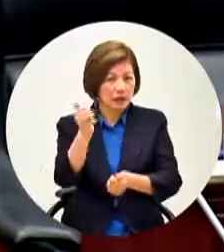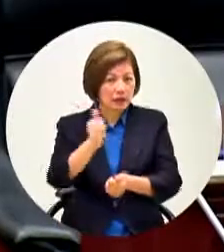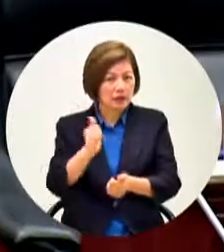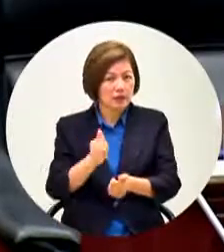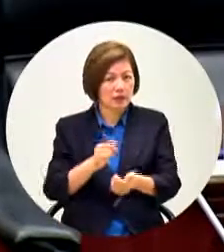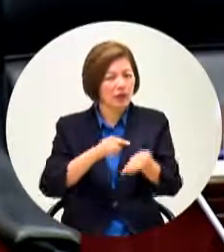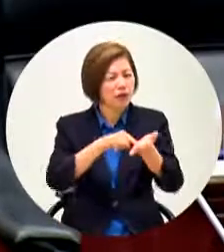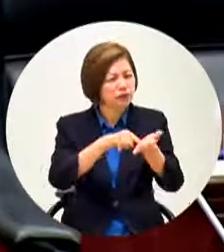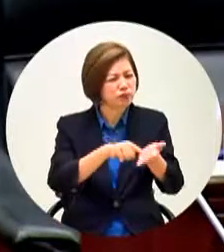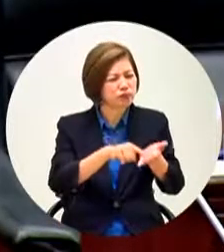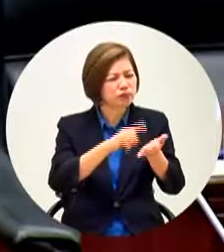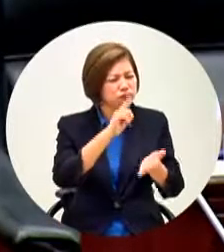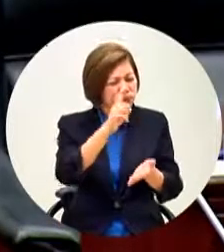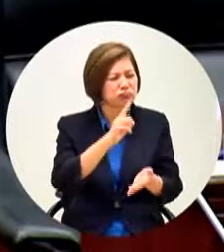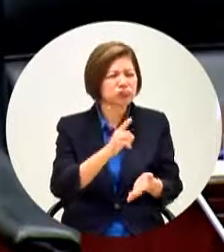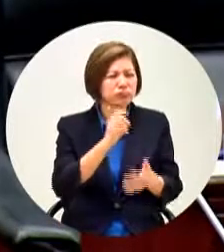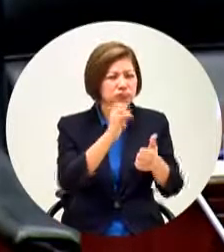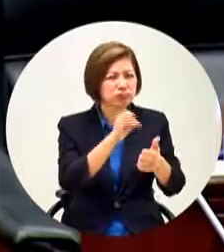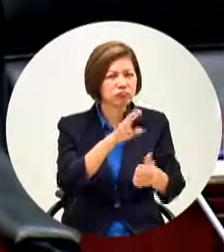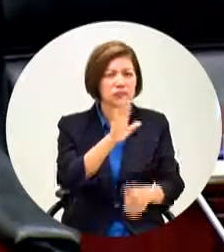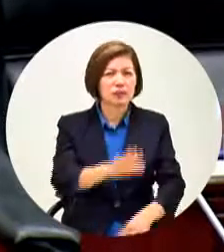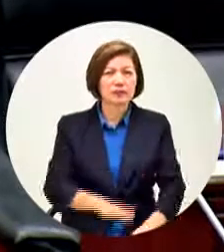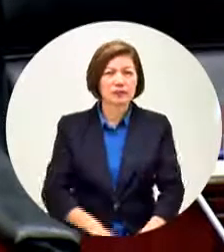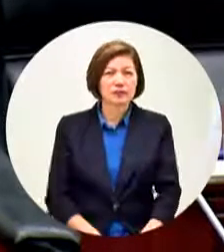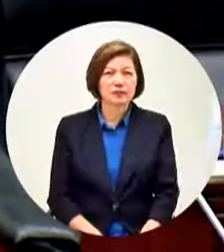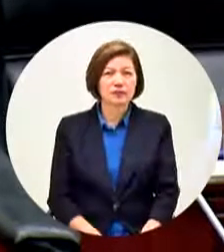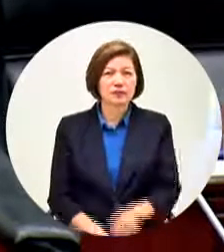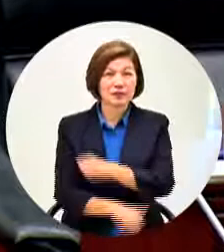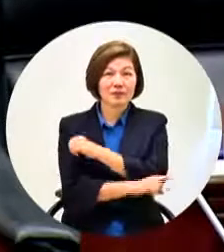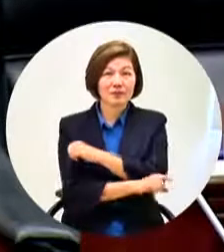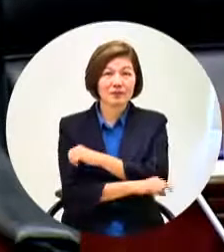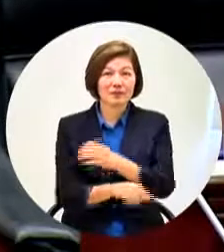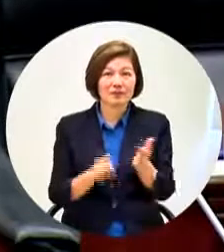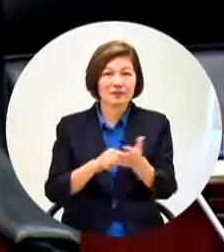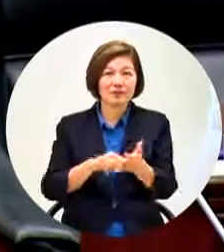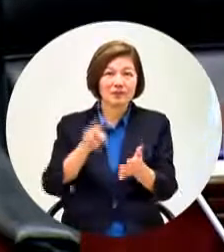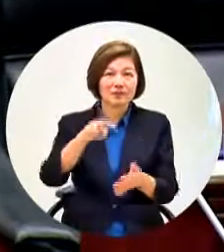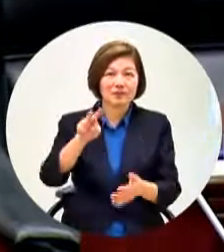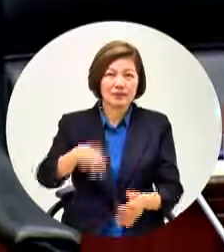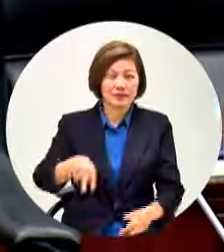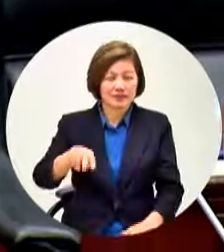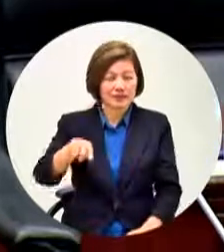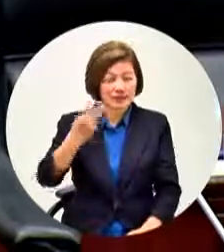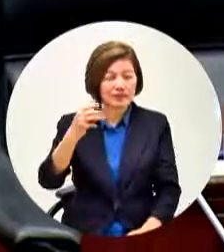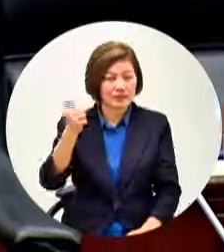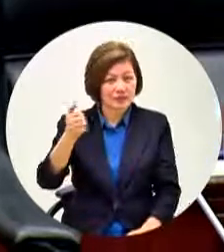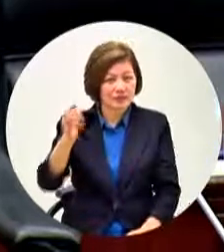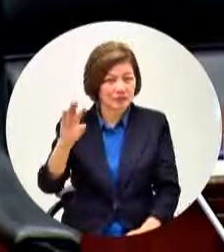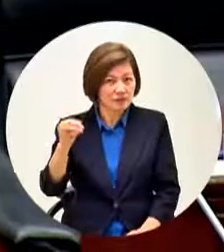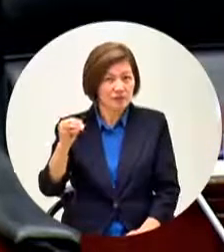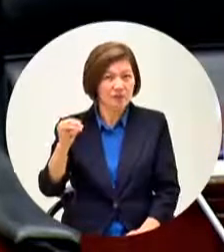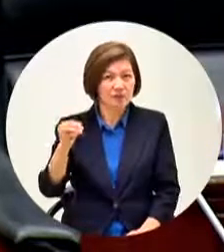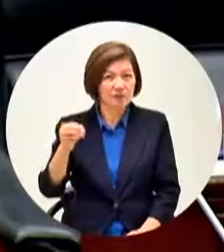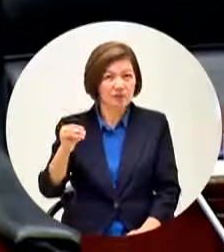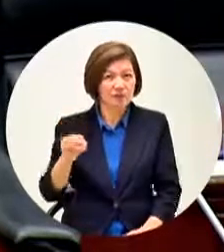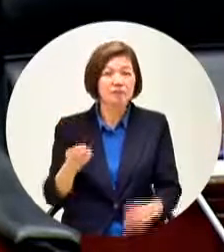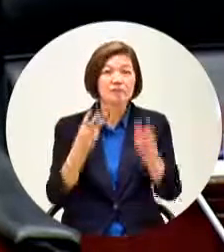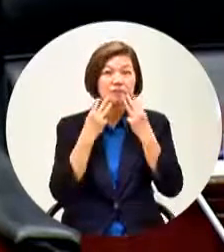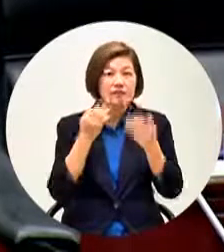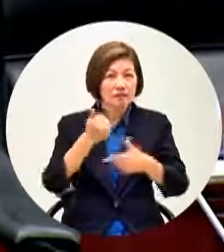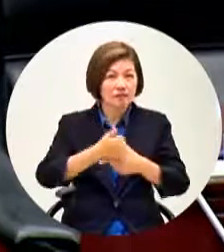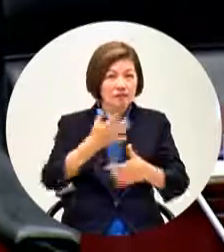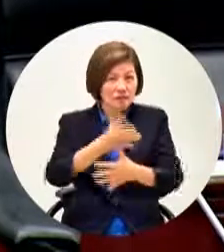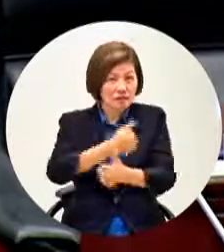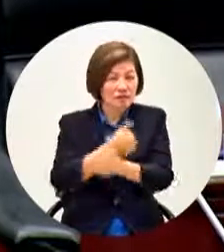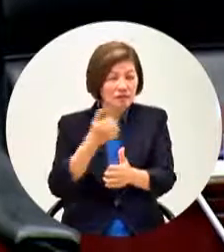吼、哦，你看安。尾啊，争取一条2350万用建树的，啊，水